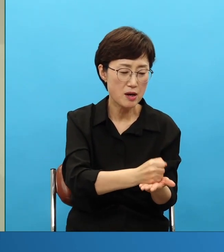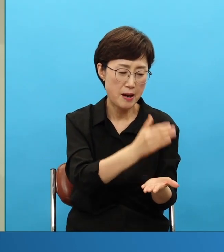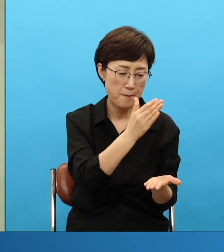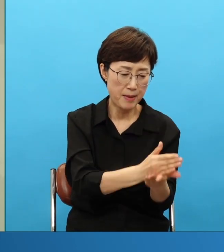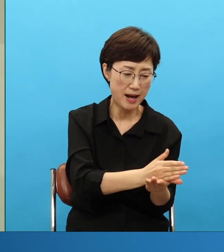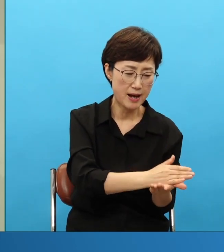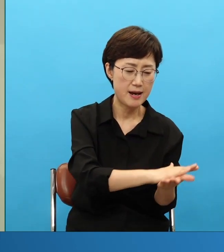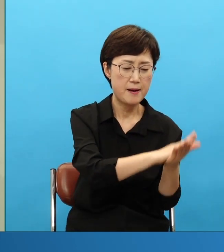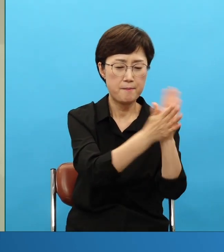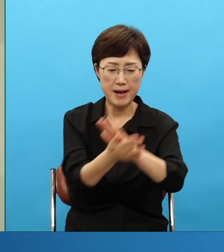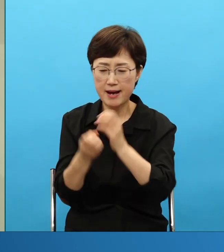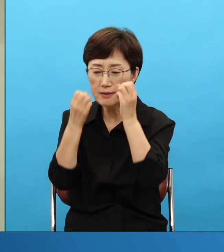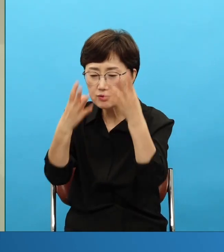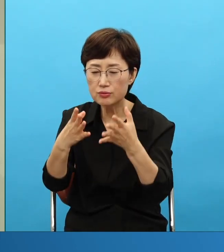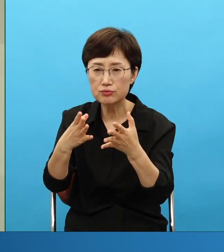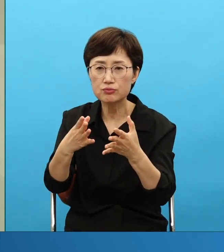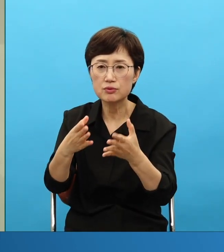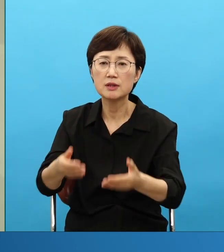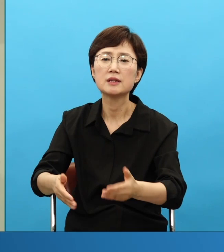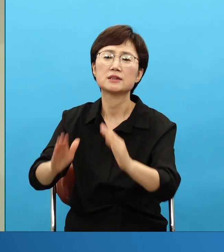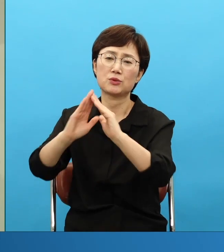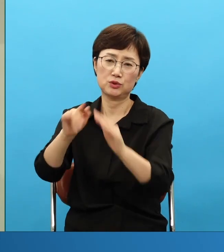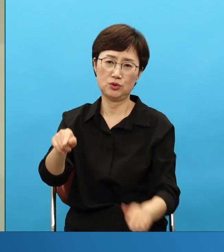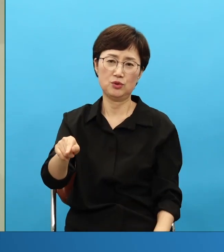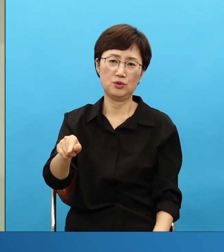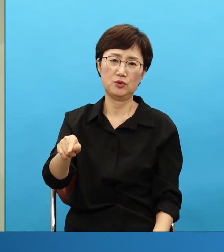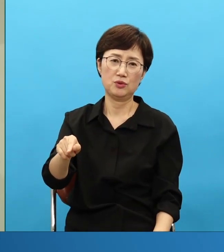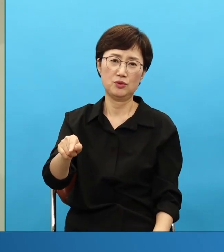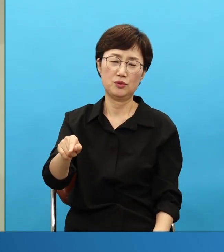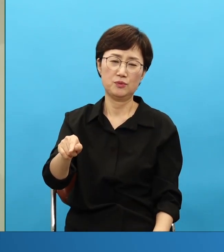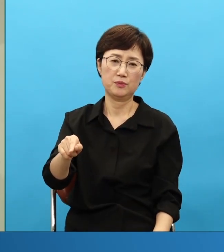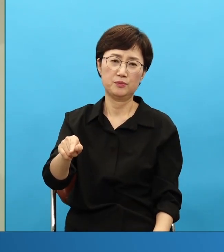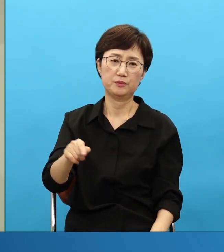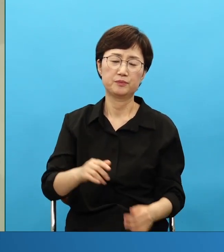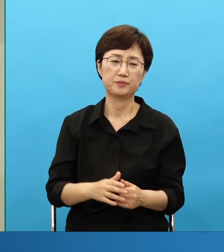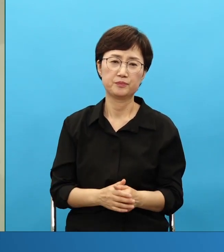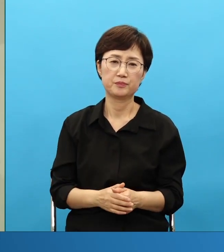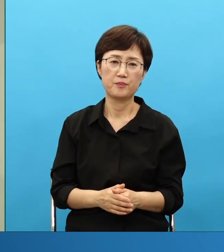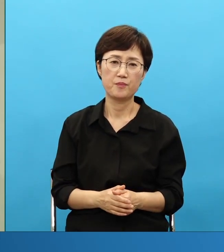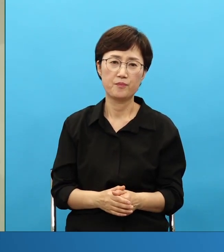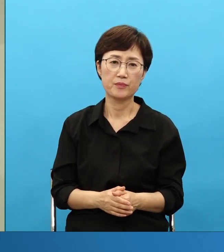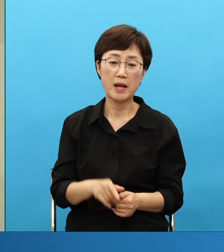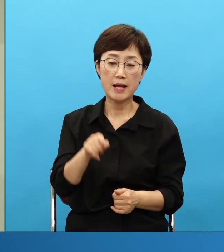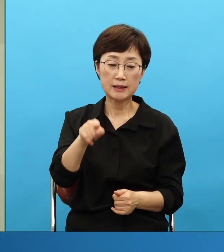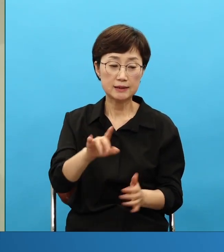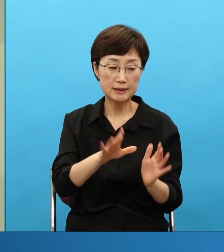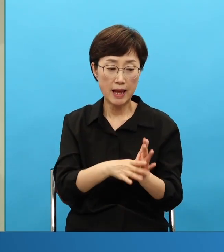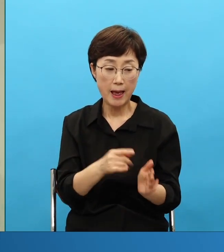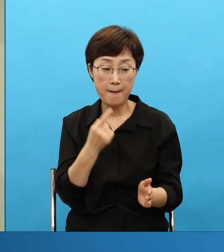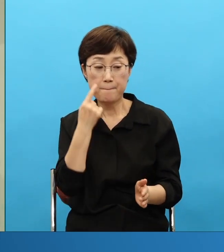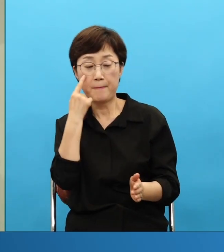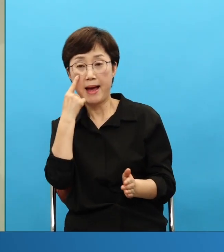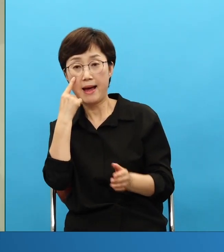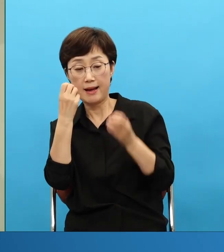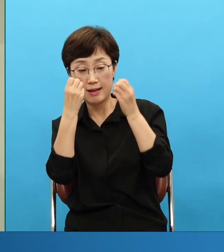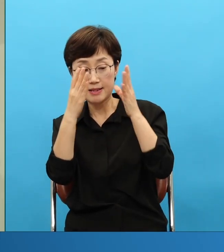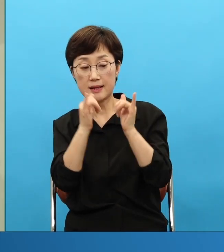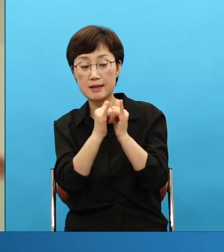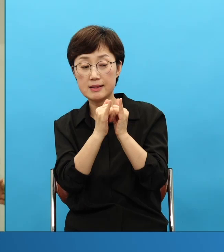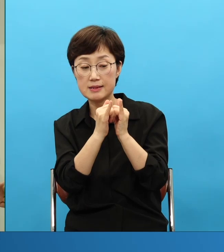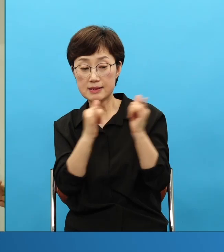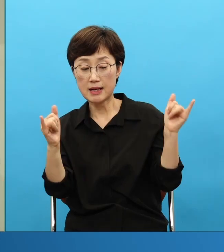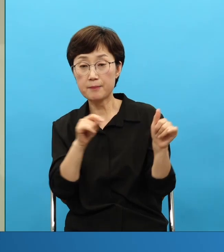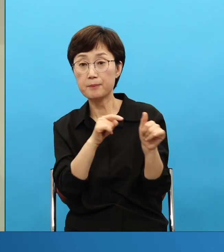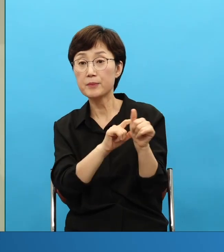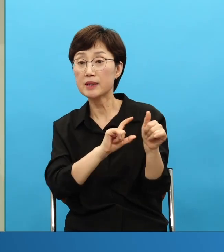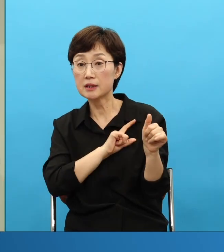that changed their fate. 스데반은 잔이라 And it 그랬어요. says Stephen fell asleep. 이때 등장한 인물이 스데반 죽일 때